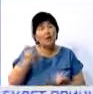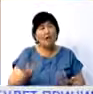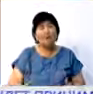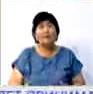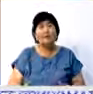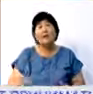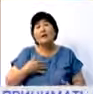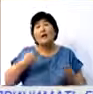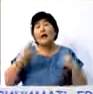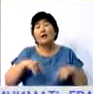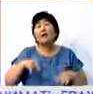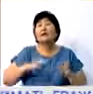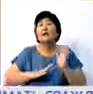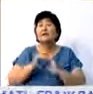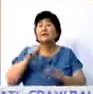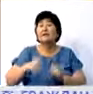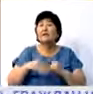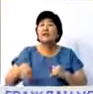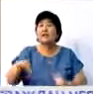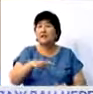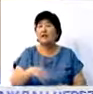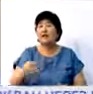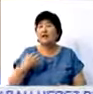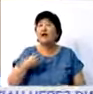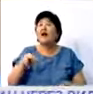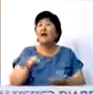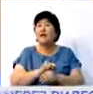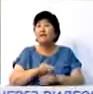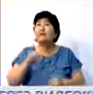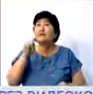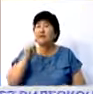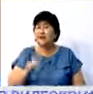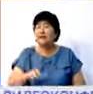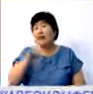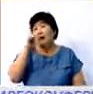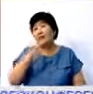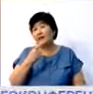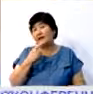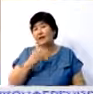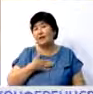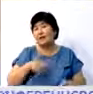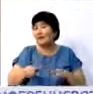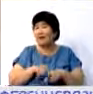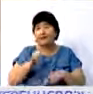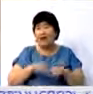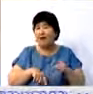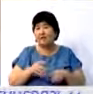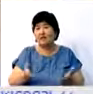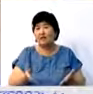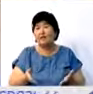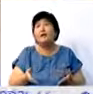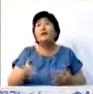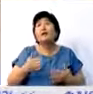Я родился, вырос в этой земле, в Приорале, воспитывался здесь. Казахский язык для меня стал родным.